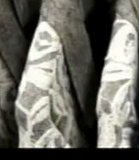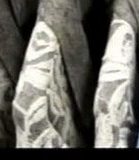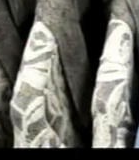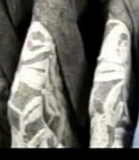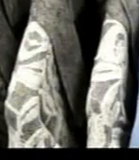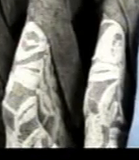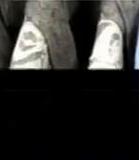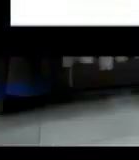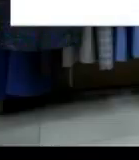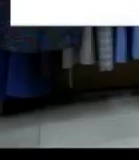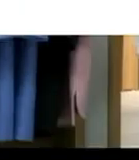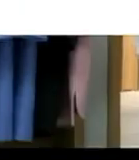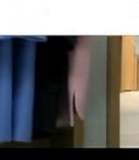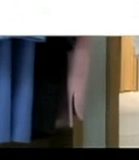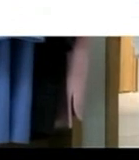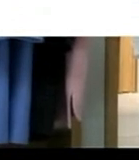Дякую.